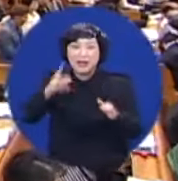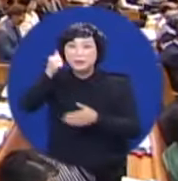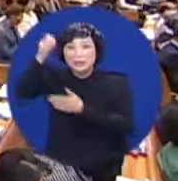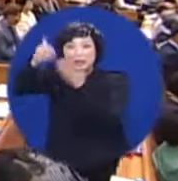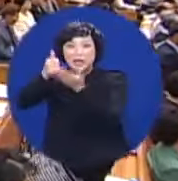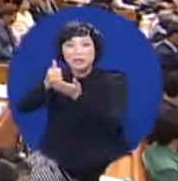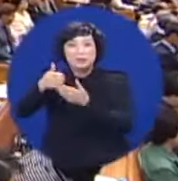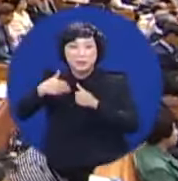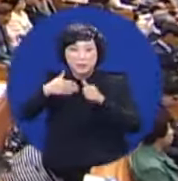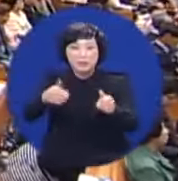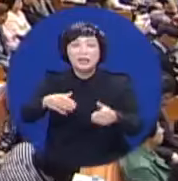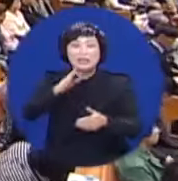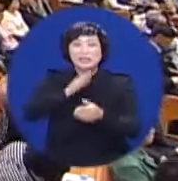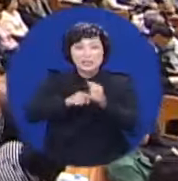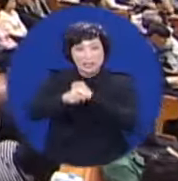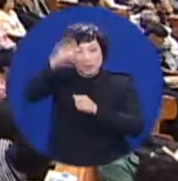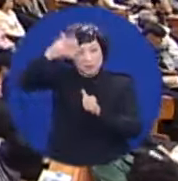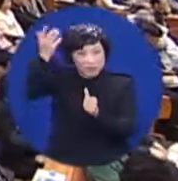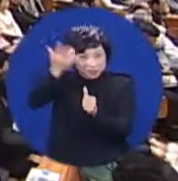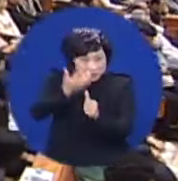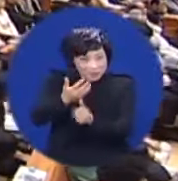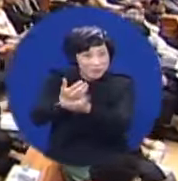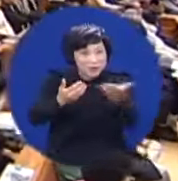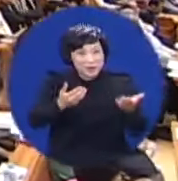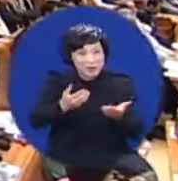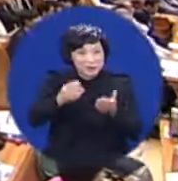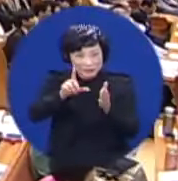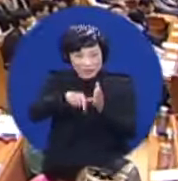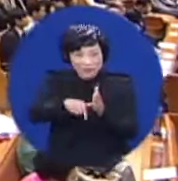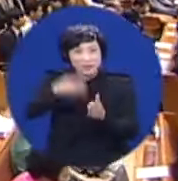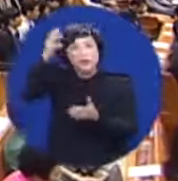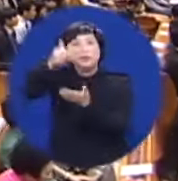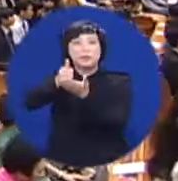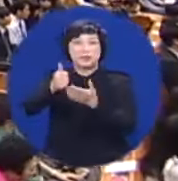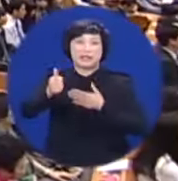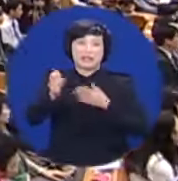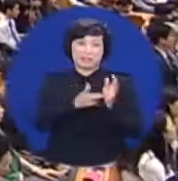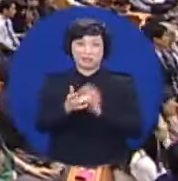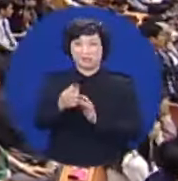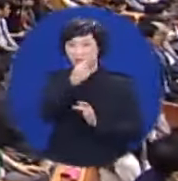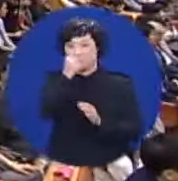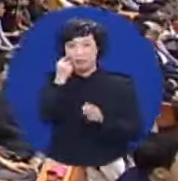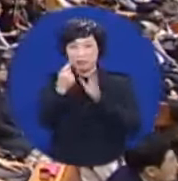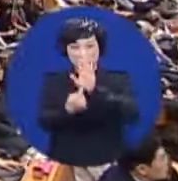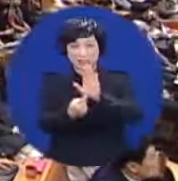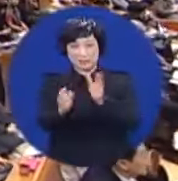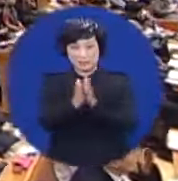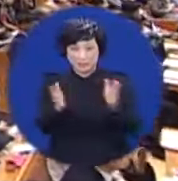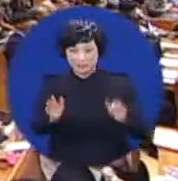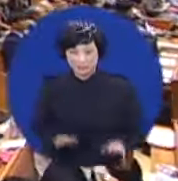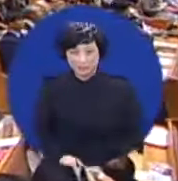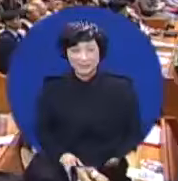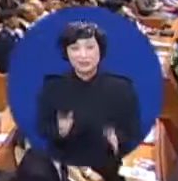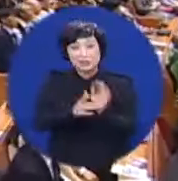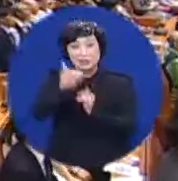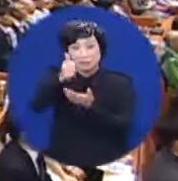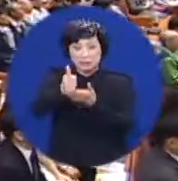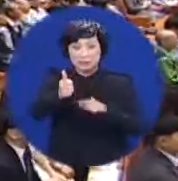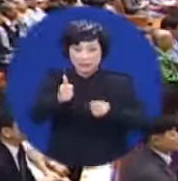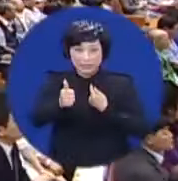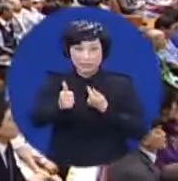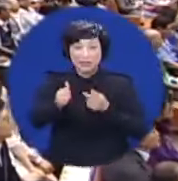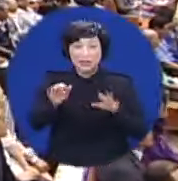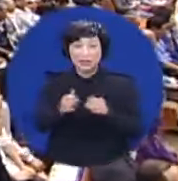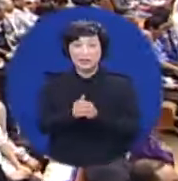나오시는 진리의 성령이 오실 때 그가 나를 증거하게 될 거다. 예수께서 자기를